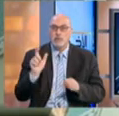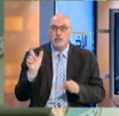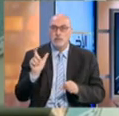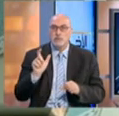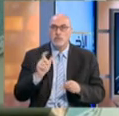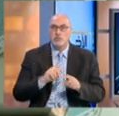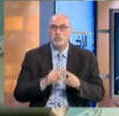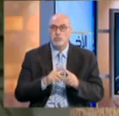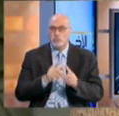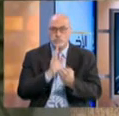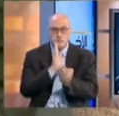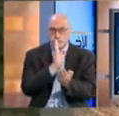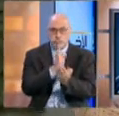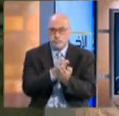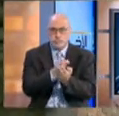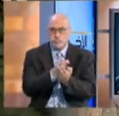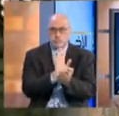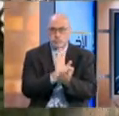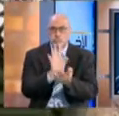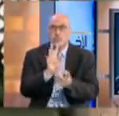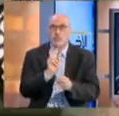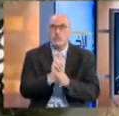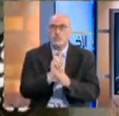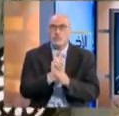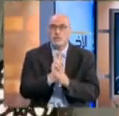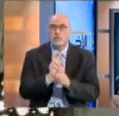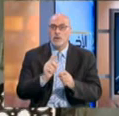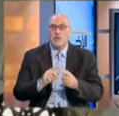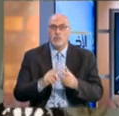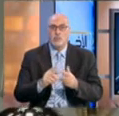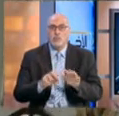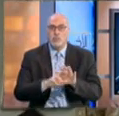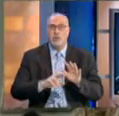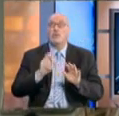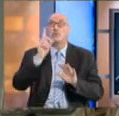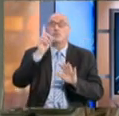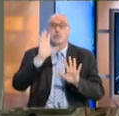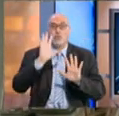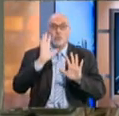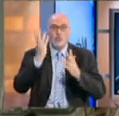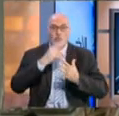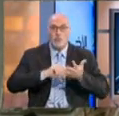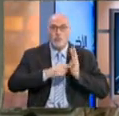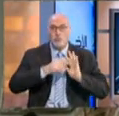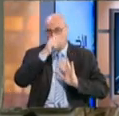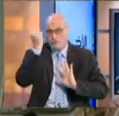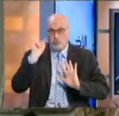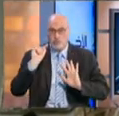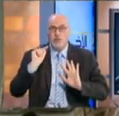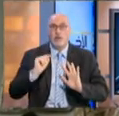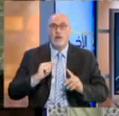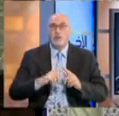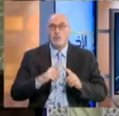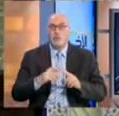كطريق يمشي عليه للحصول على الثواب من الله سبحانه وتعالى، يعتبر منارة